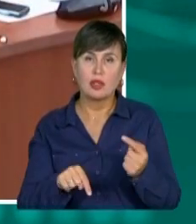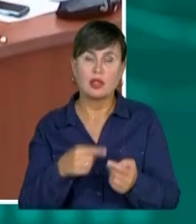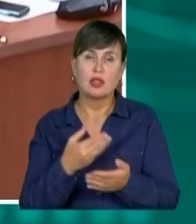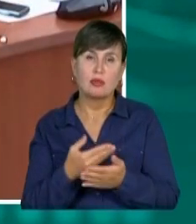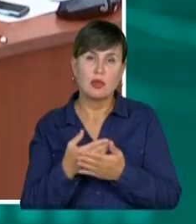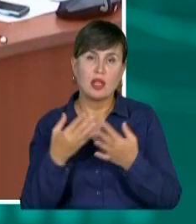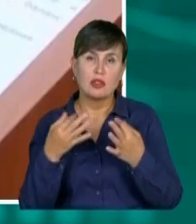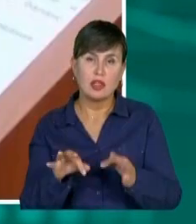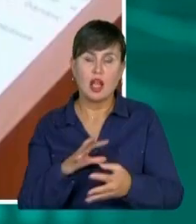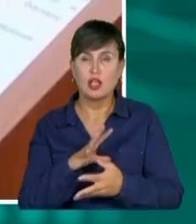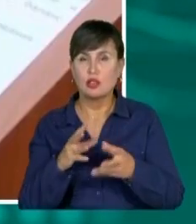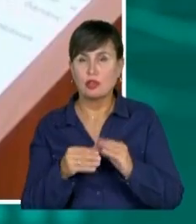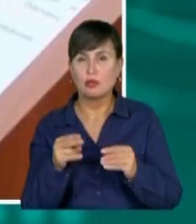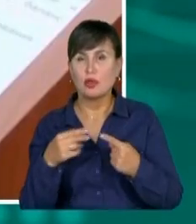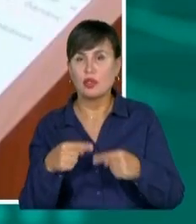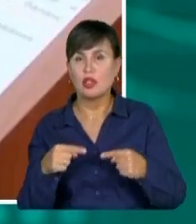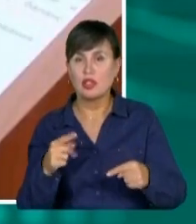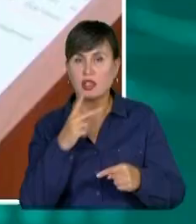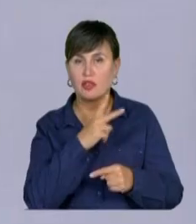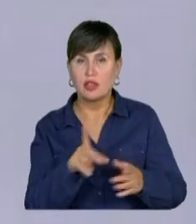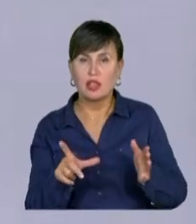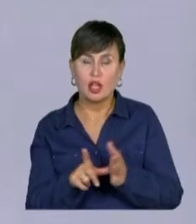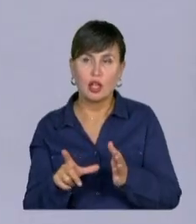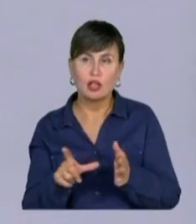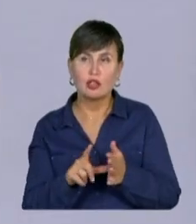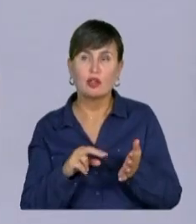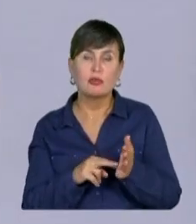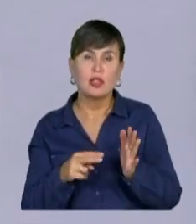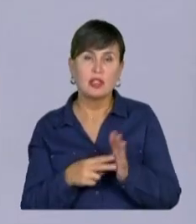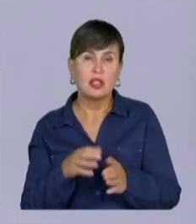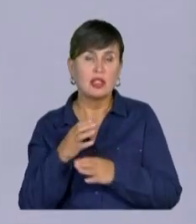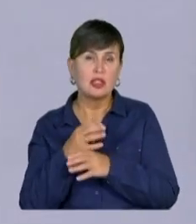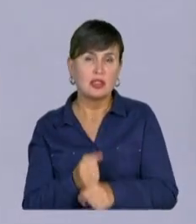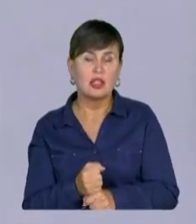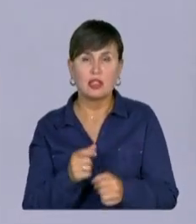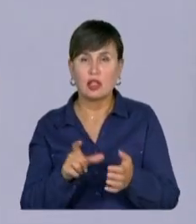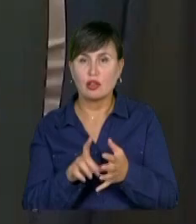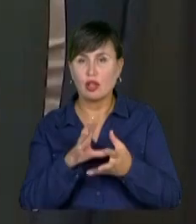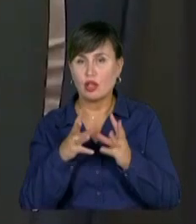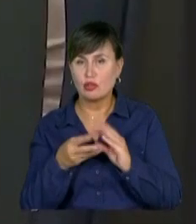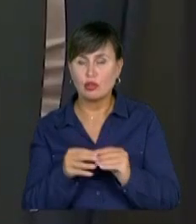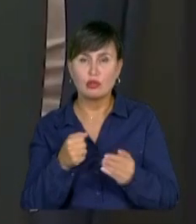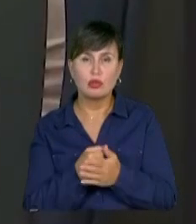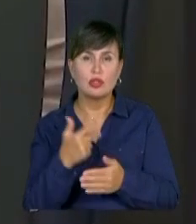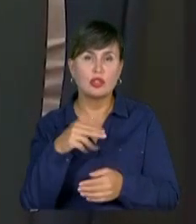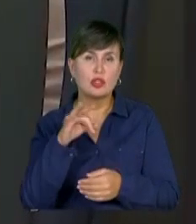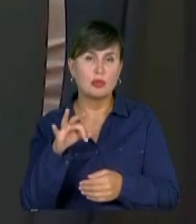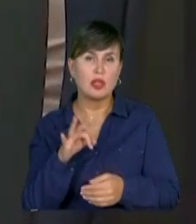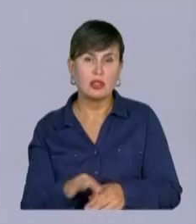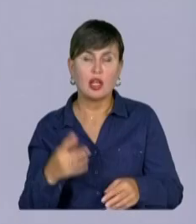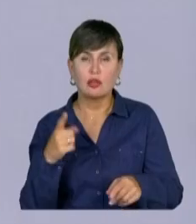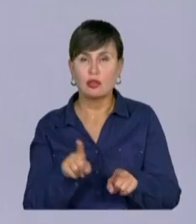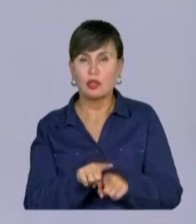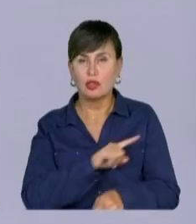освобождение от отчетности по некоторым видам налогов. Планируется сократить налоговую отчетность до 30%. Одно из таких